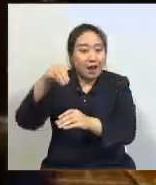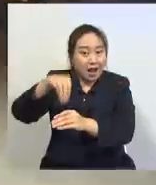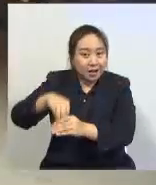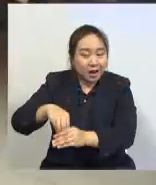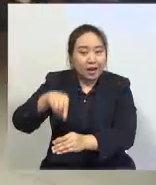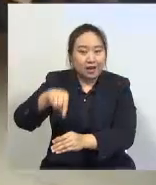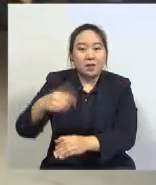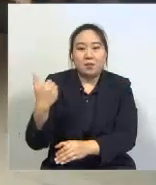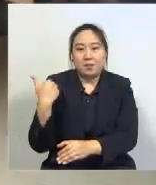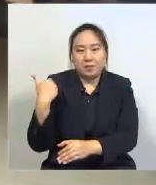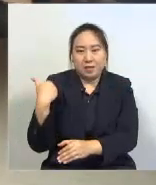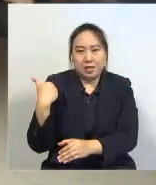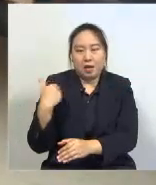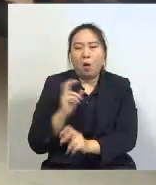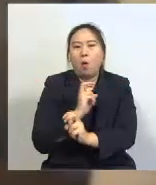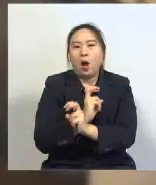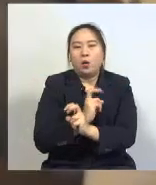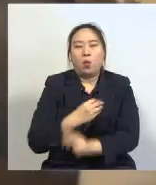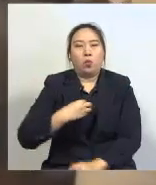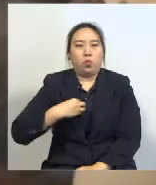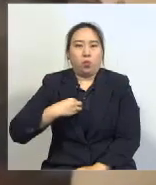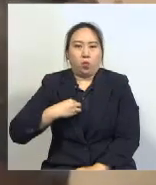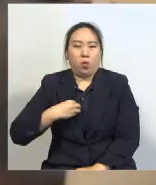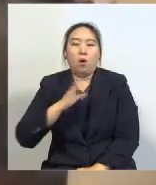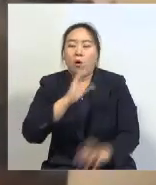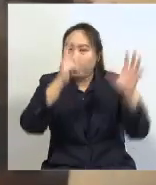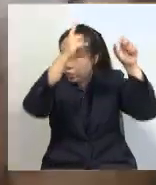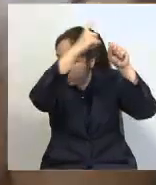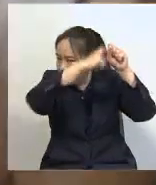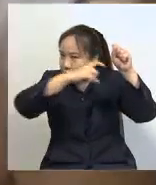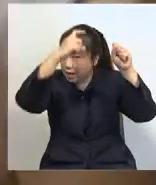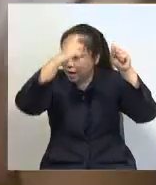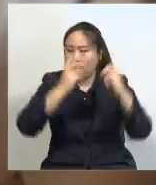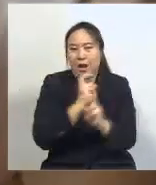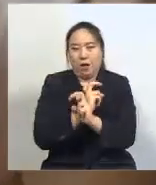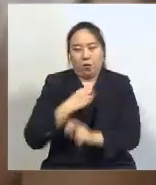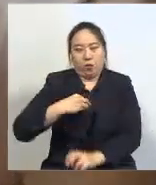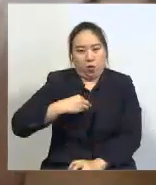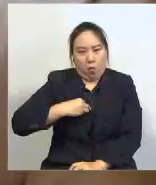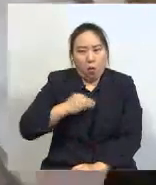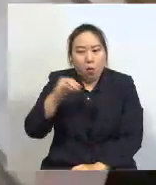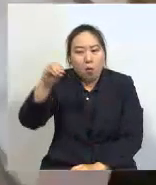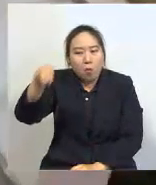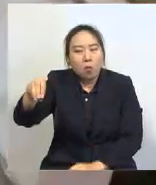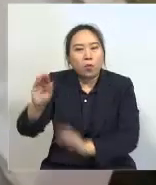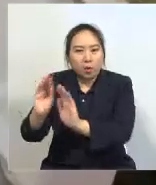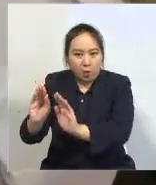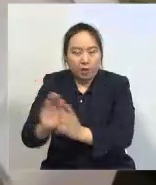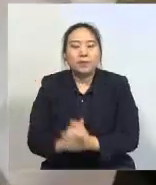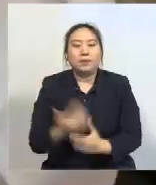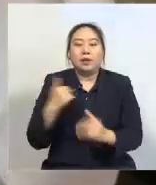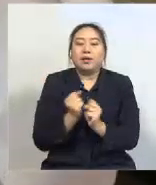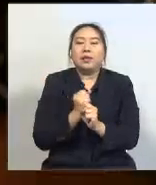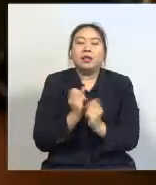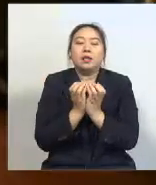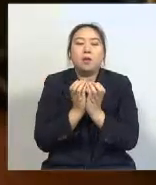อุรังคธาตุหรือกระดูกส่วนหน้าอกของพระสัมมาสัมพุทธเจ้ามีกิจกรรมปฏิบัติธรรมถวายเป็นพุทธบูชาต่อองค์